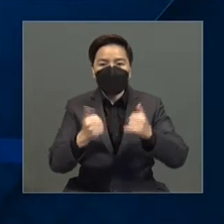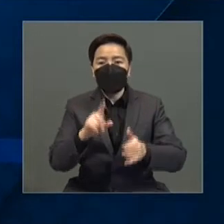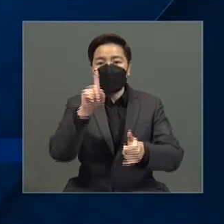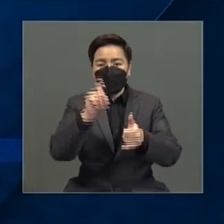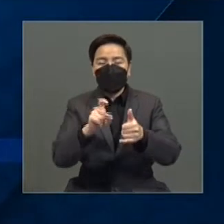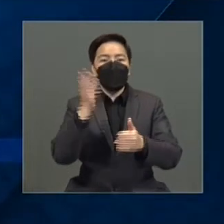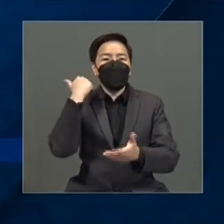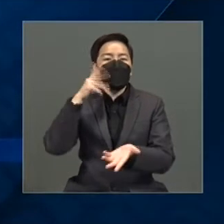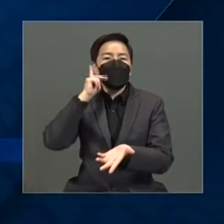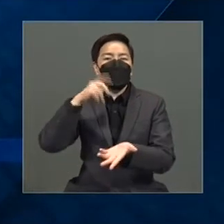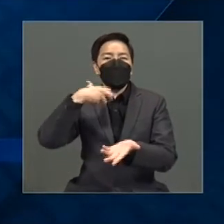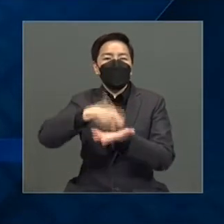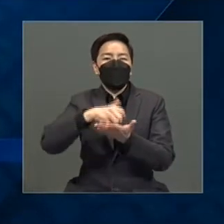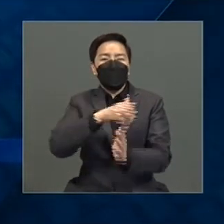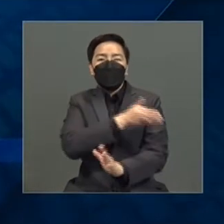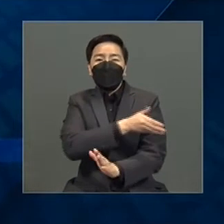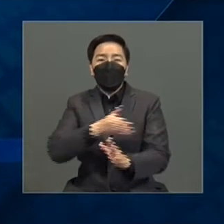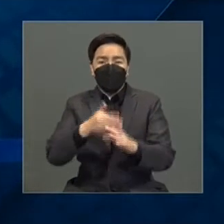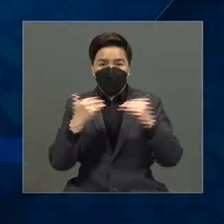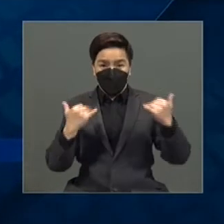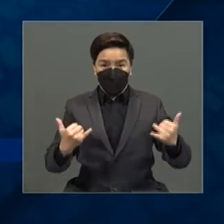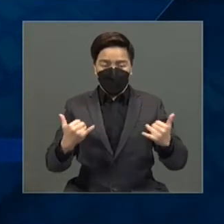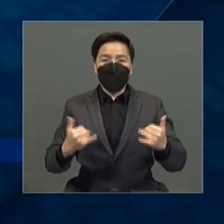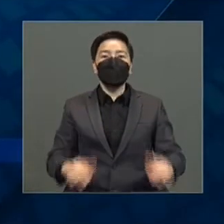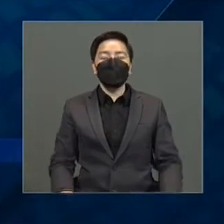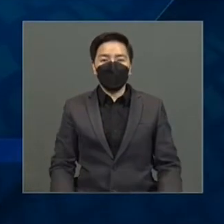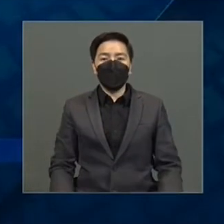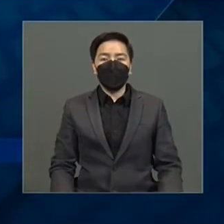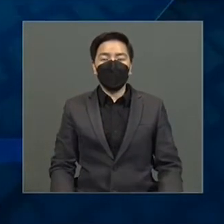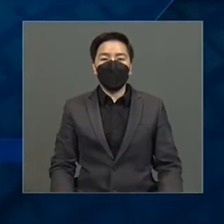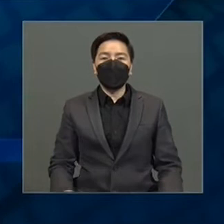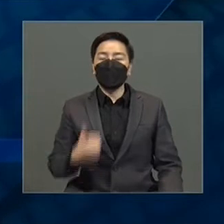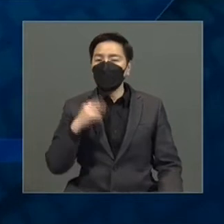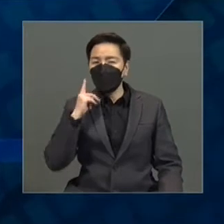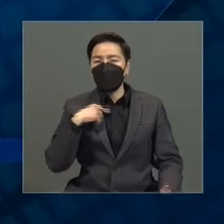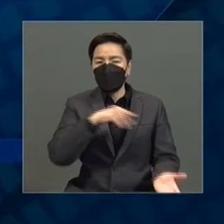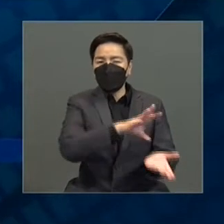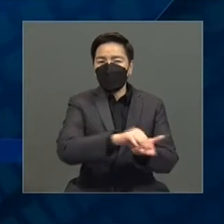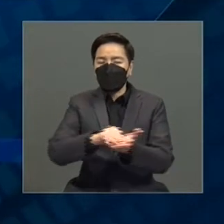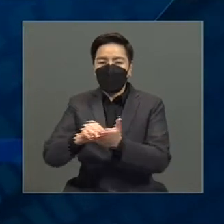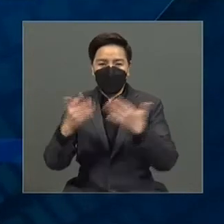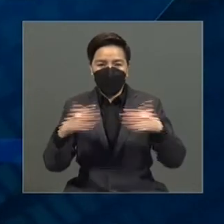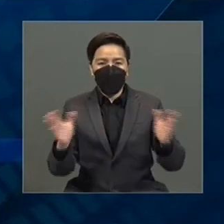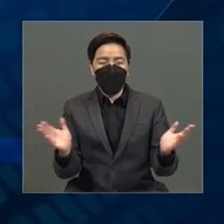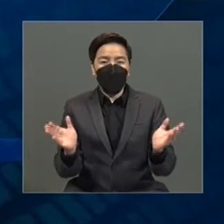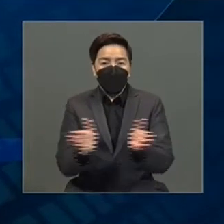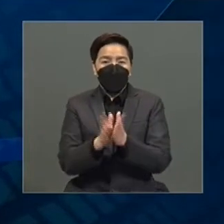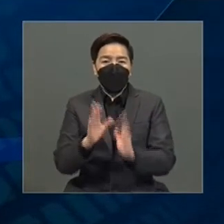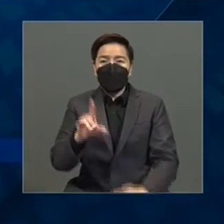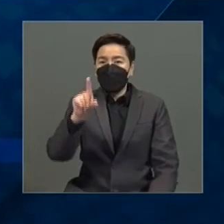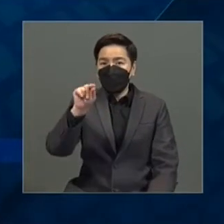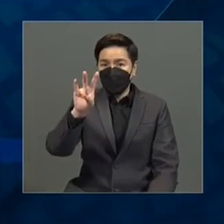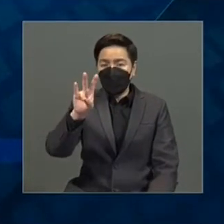มูลวันที่ 8มิถุนายนมีจำนวน27คนยังไม่นับรวมหญิงอายุ 46ปีในวันนี้